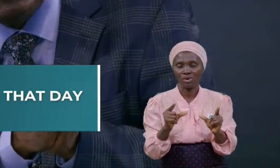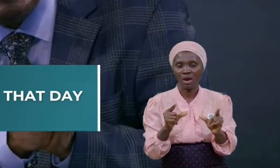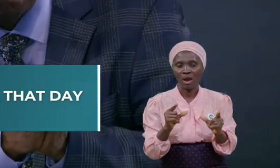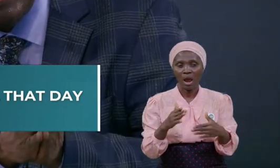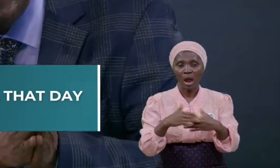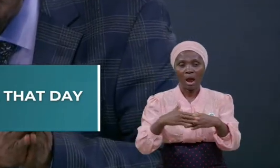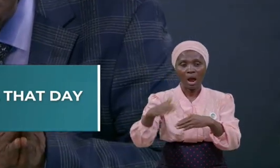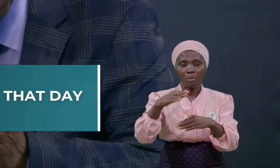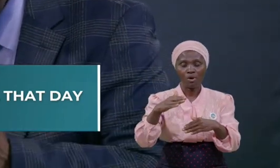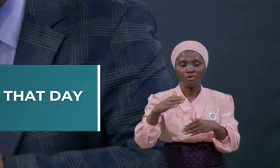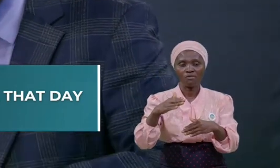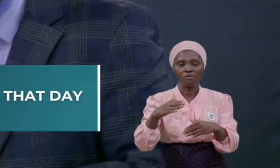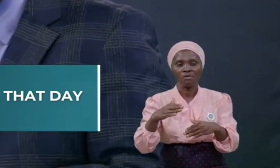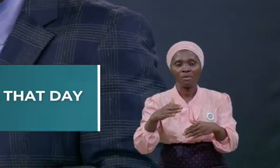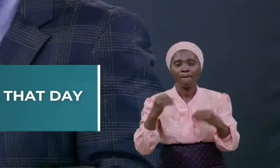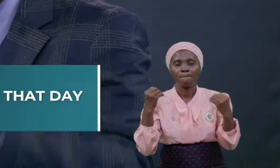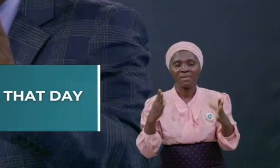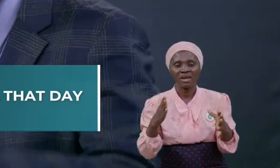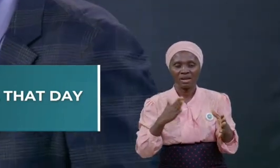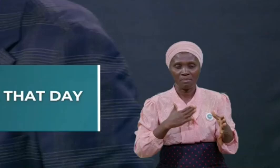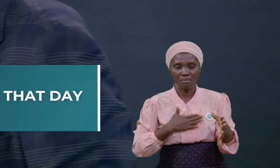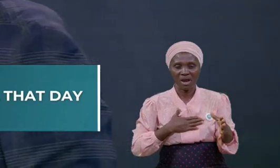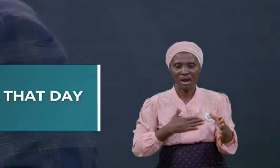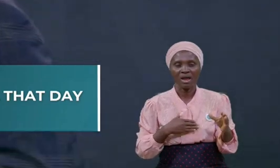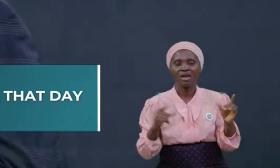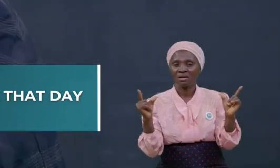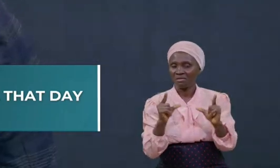Et de ma nation.